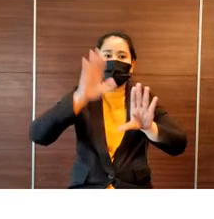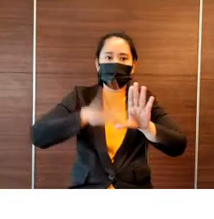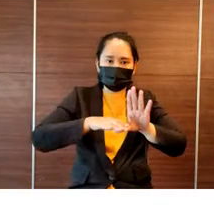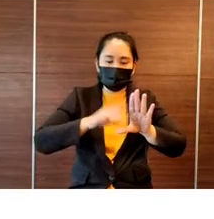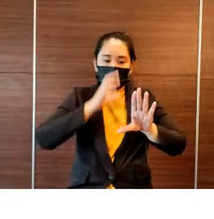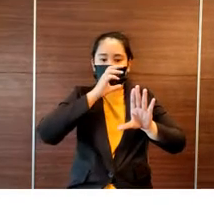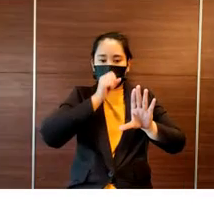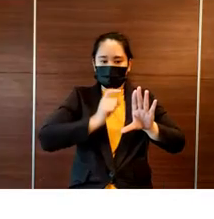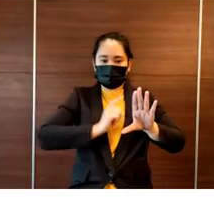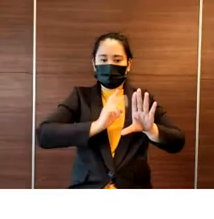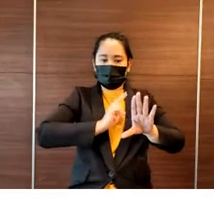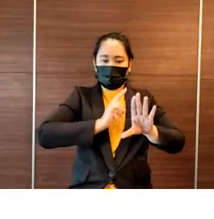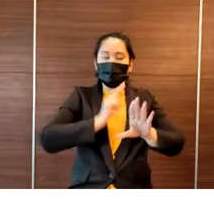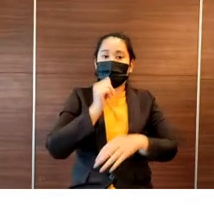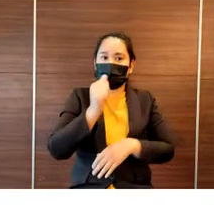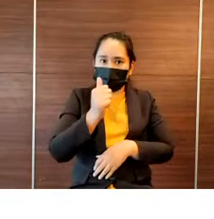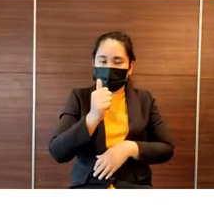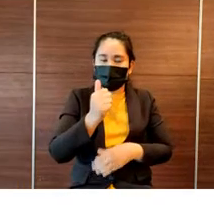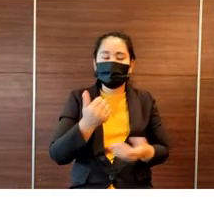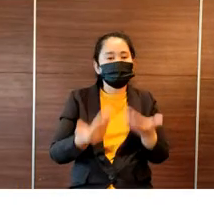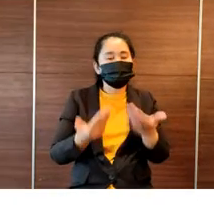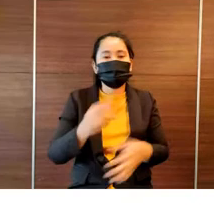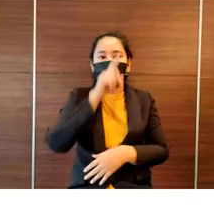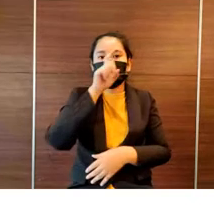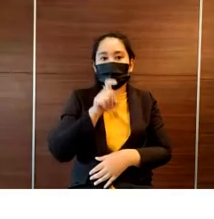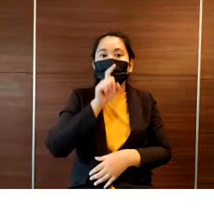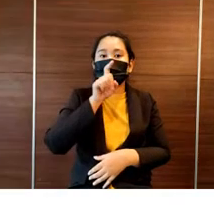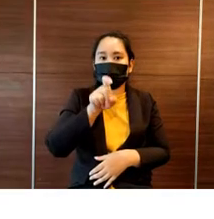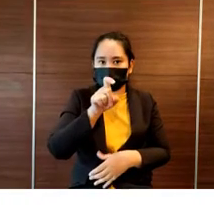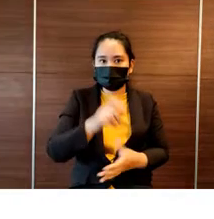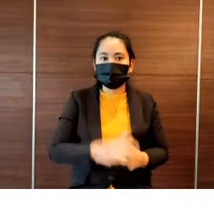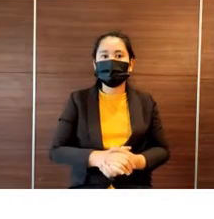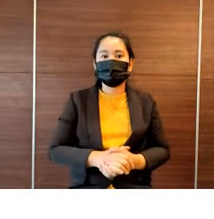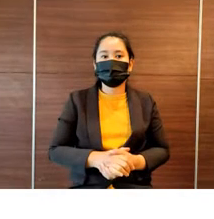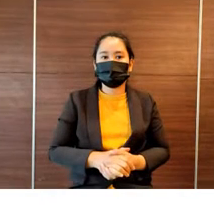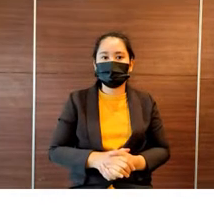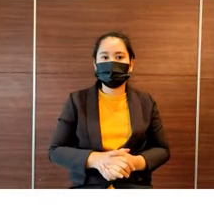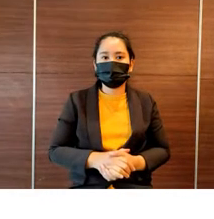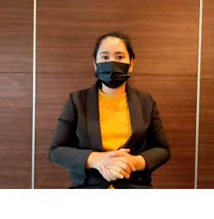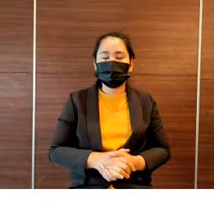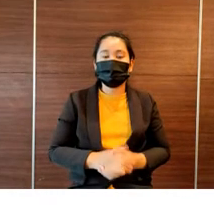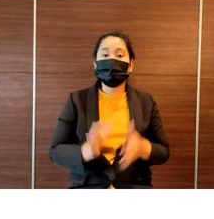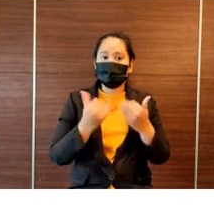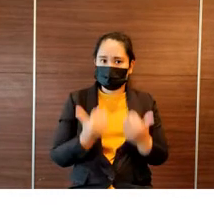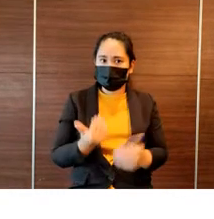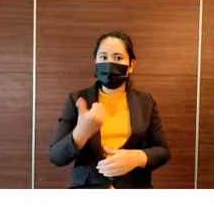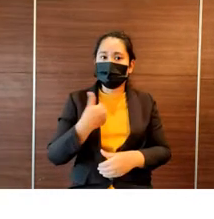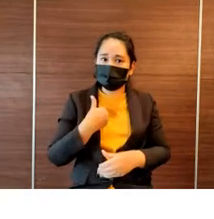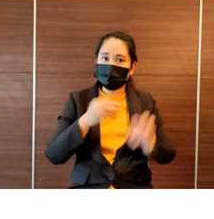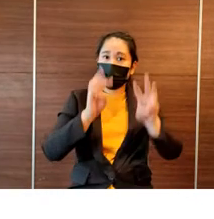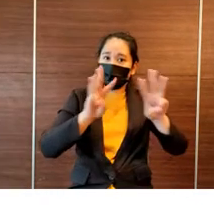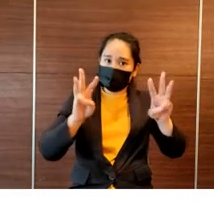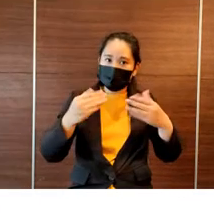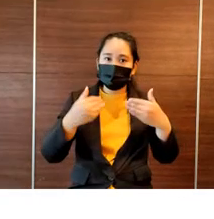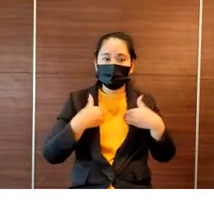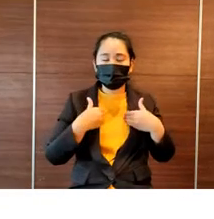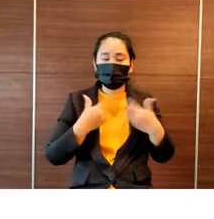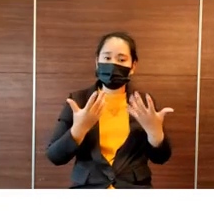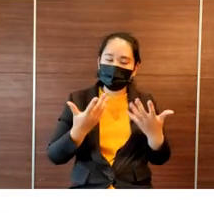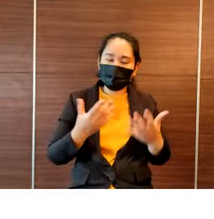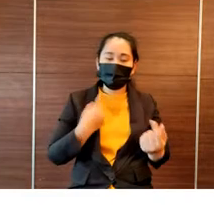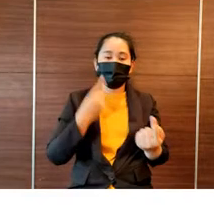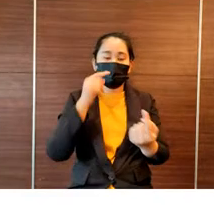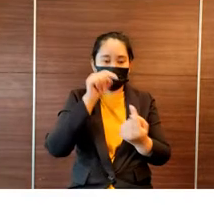แบบ private ด้วยความสมัครใจหรือไม่อันนี้อันนี้ไม่ทราบนี่อยากถามความคิดเห็นอาจารย์นะครับว่าปัจจุบันเรามีเว็บไซต์เขาเห็น